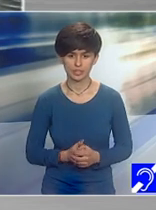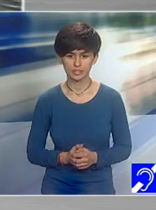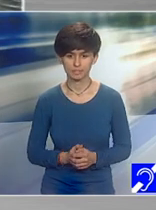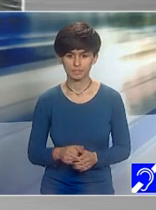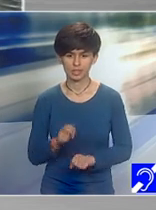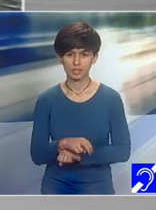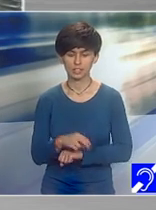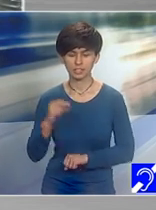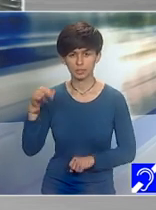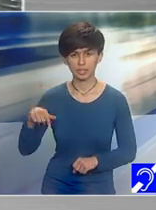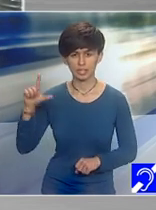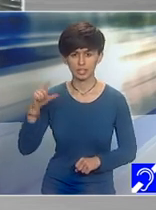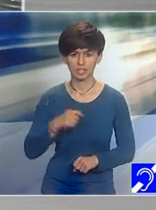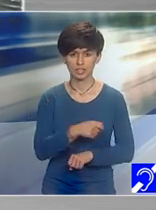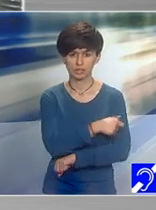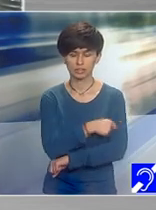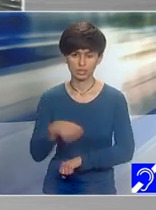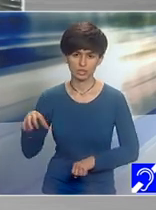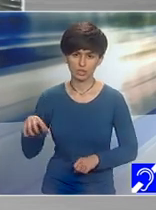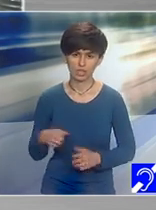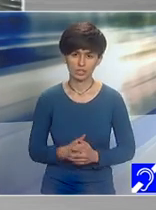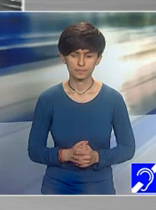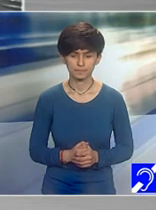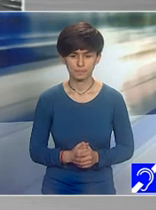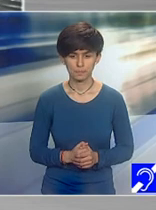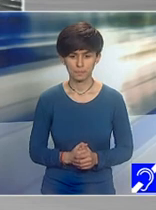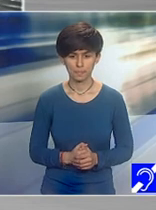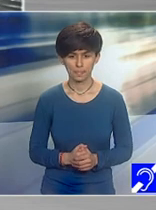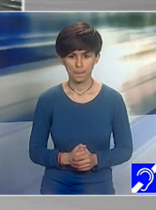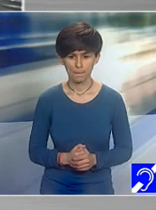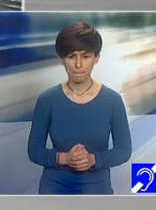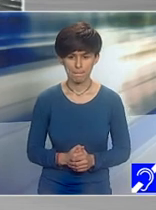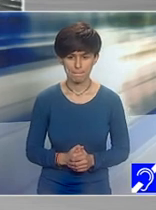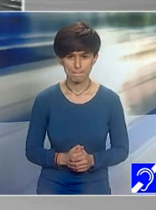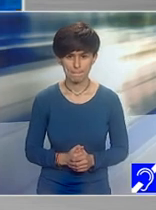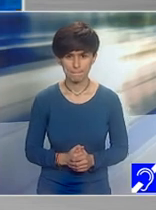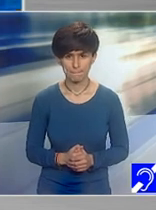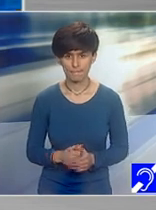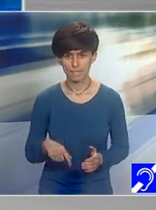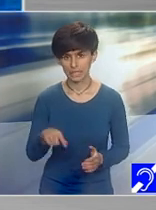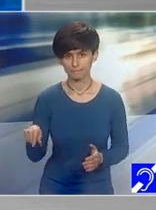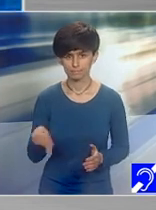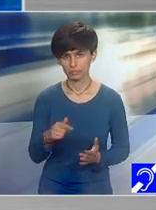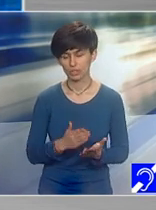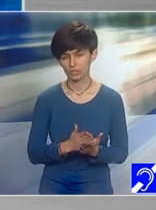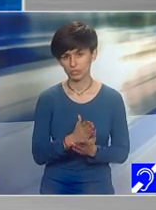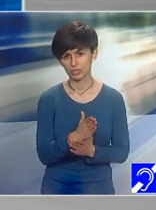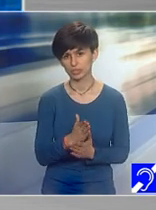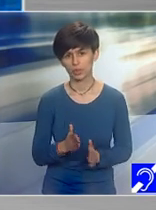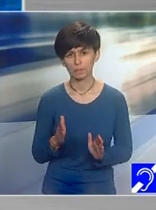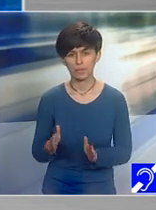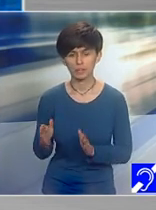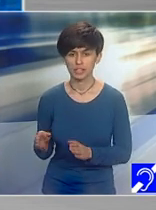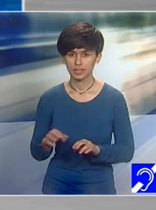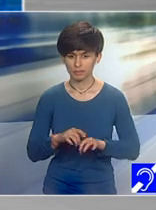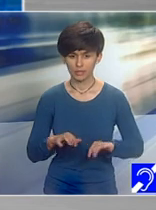la Consiliul Local Cluj-Napoca. Vă rog, aveți cuvântul. Desigur, în mod cert vom continua partea de